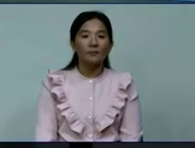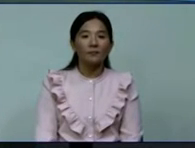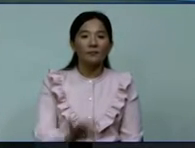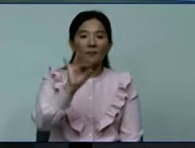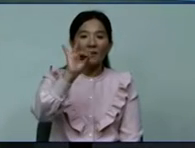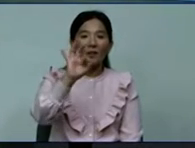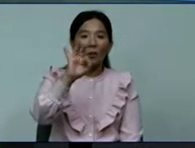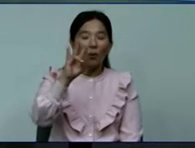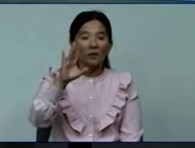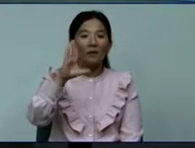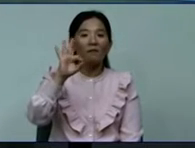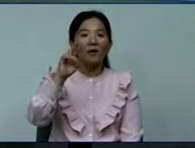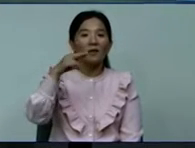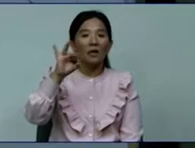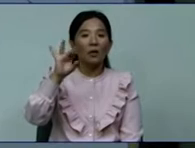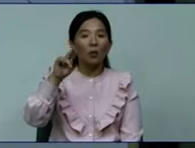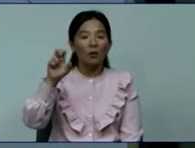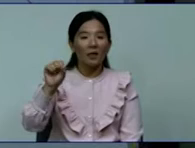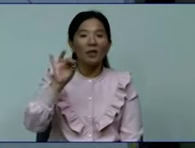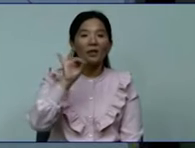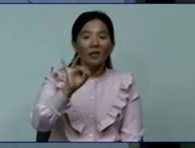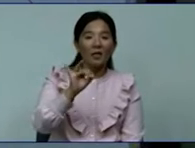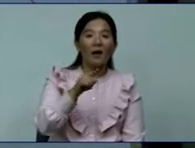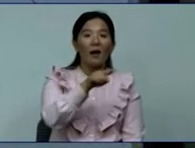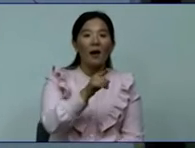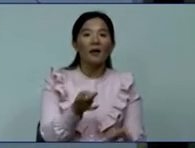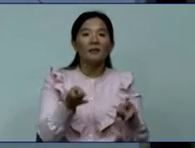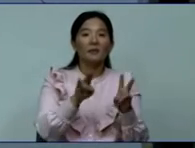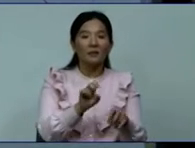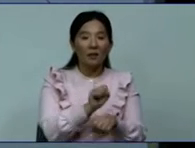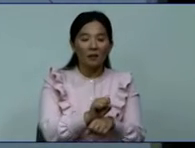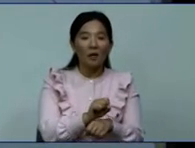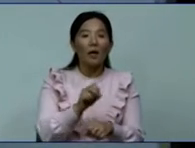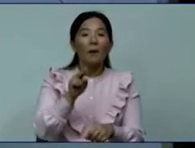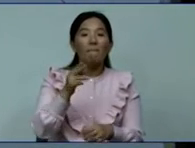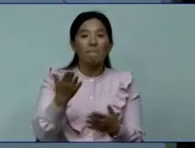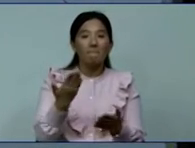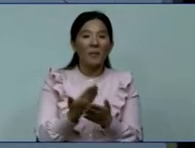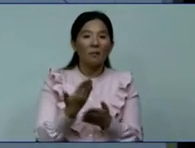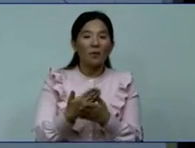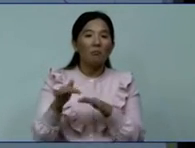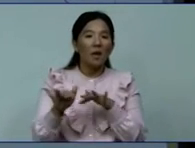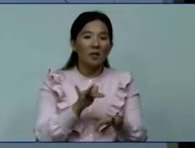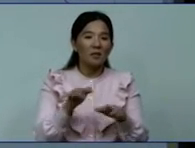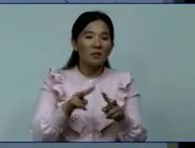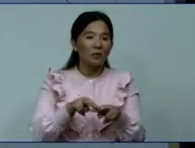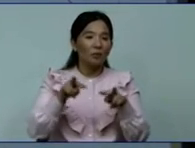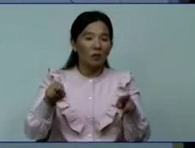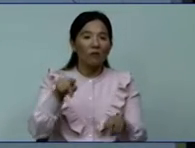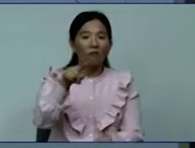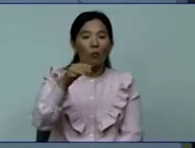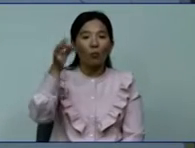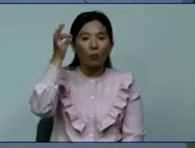ион водорода и анион кислотного остатка. В принципе, механизм будет тот же самый. Вы